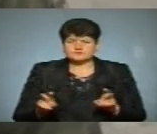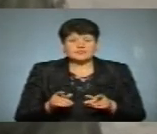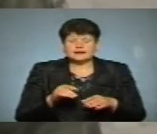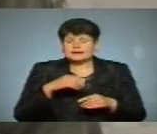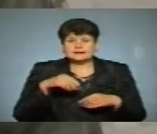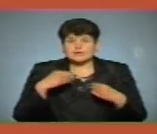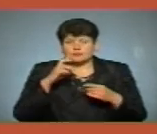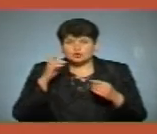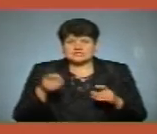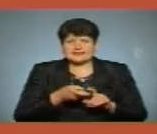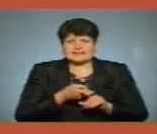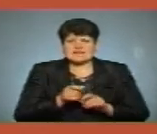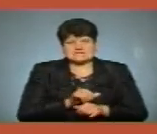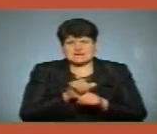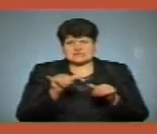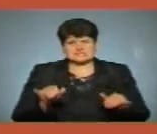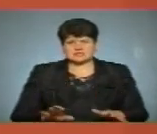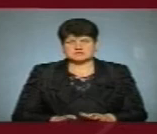Боже, не заразилися.